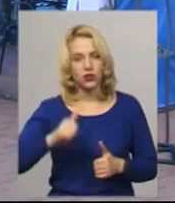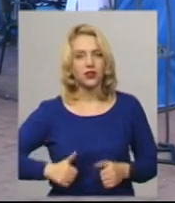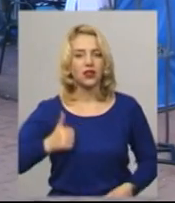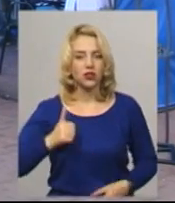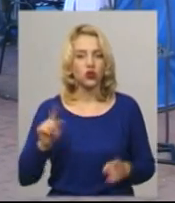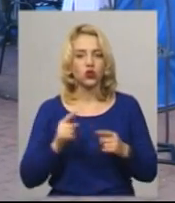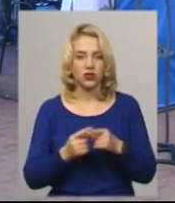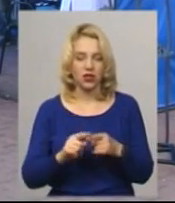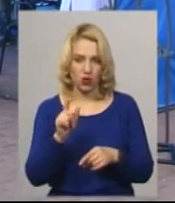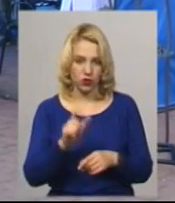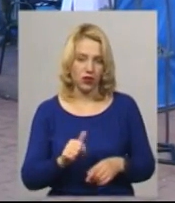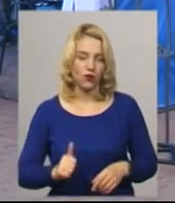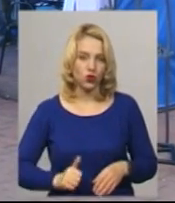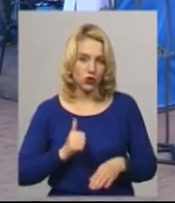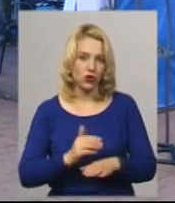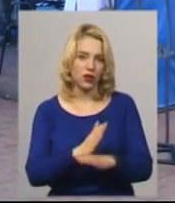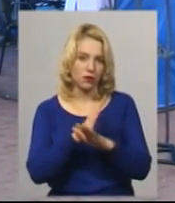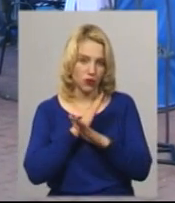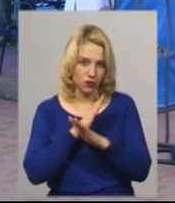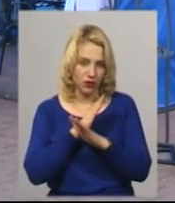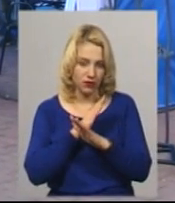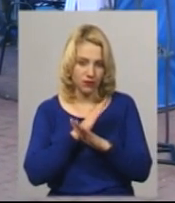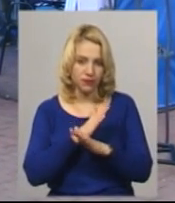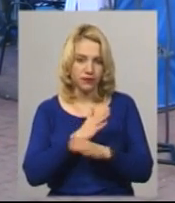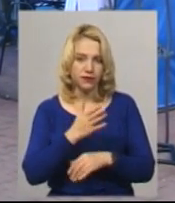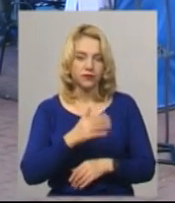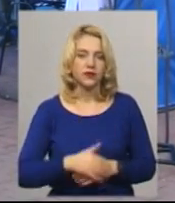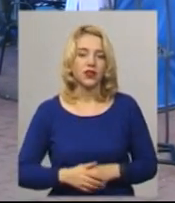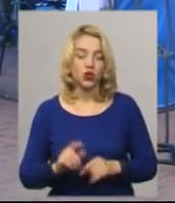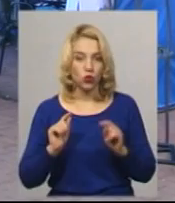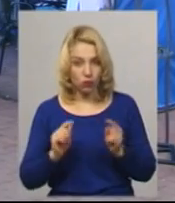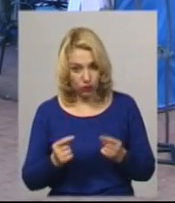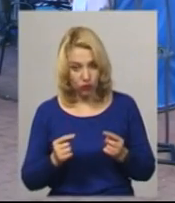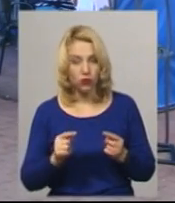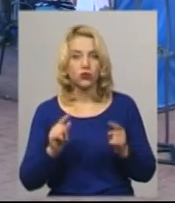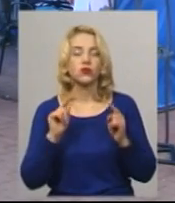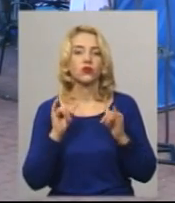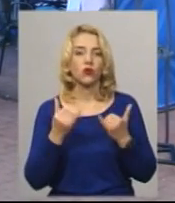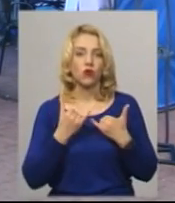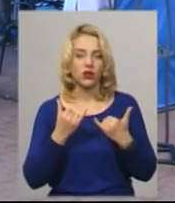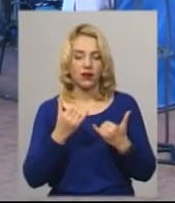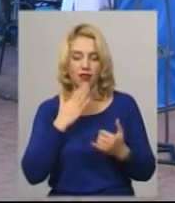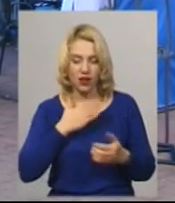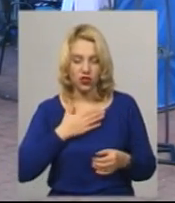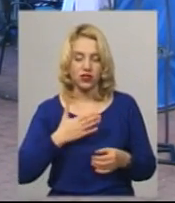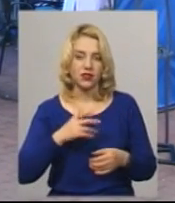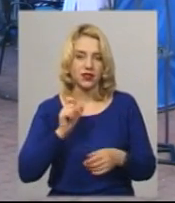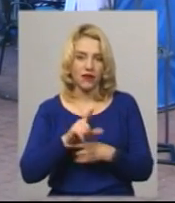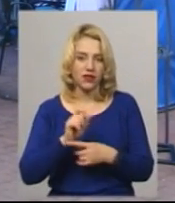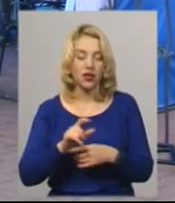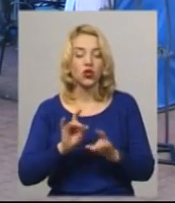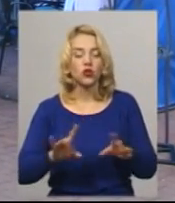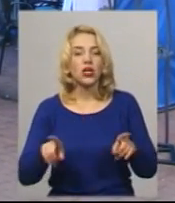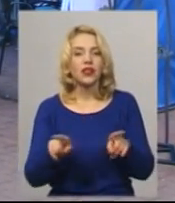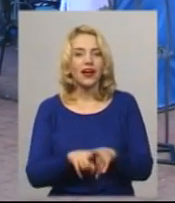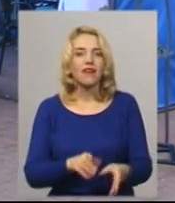людина достойна відійти гарно. І тому сьогодні наше завдання – розказати людям про те, що такий вид